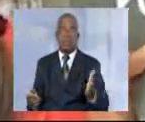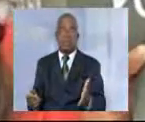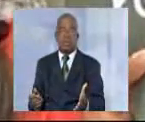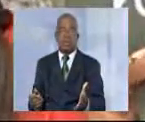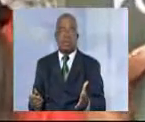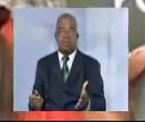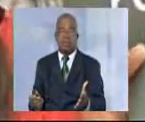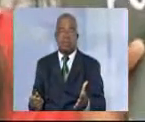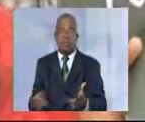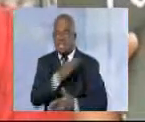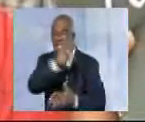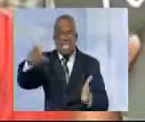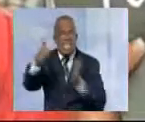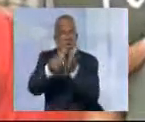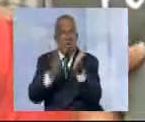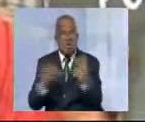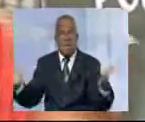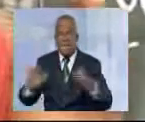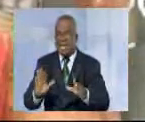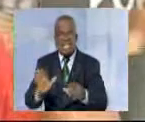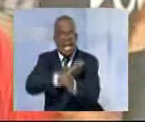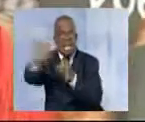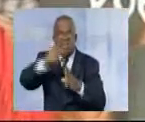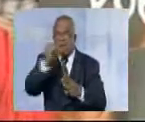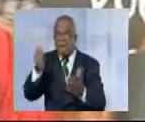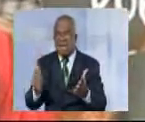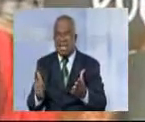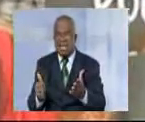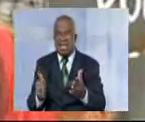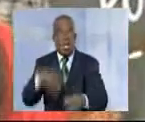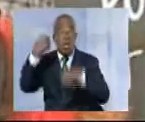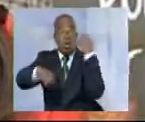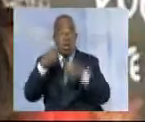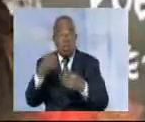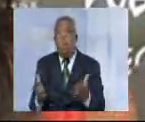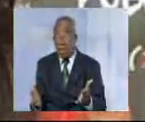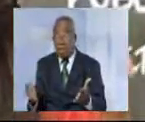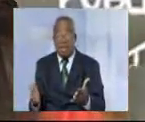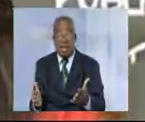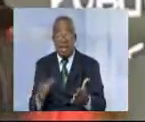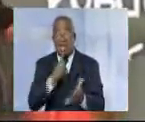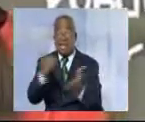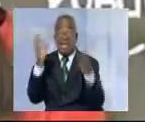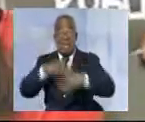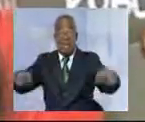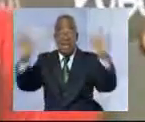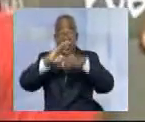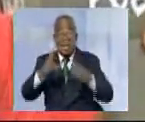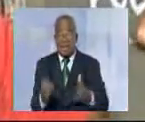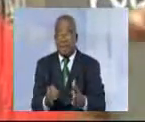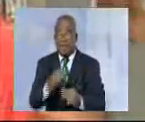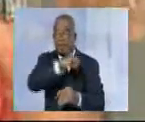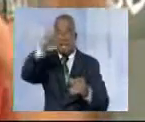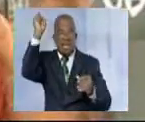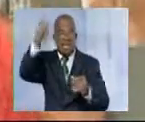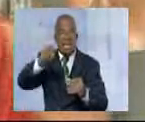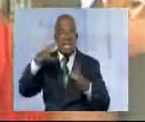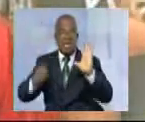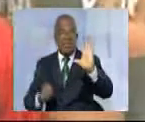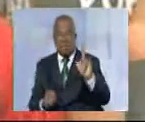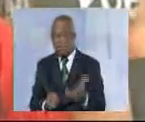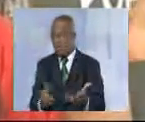Il y a une loi, mais elle n'est pas suffisante. Je pense que le problème est beaucoup plus vaste, beaucoup plus important et nécessite d'être traité